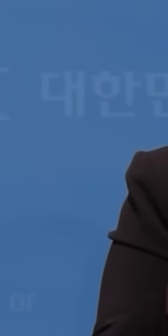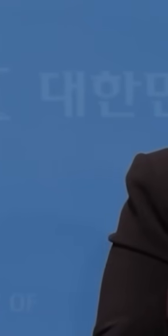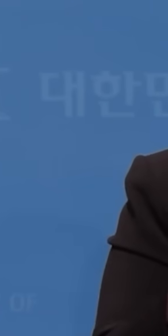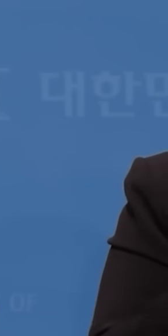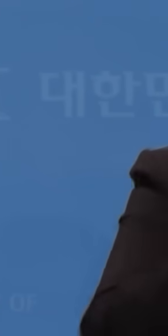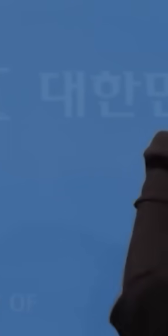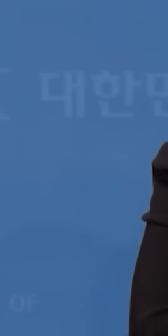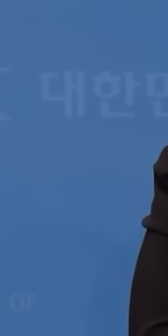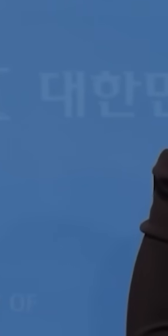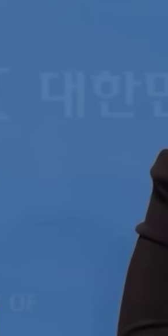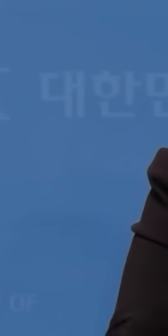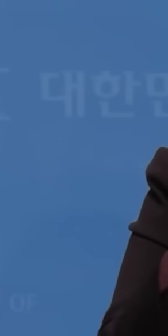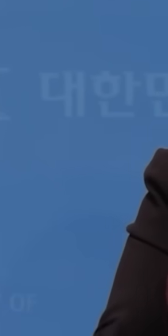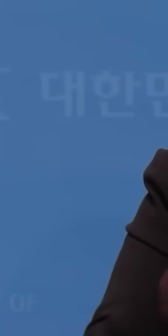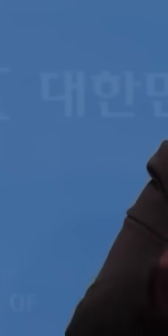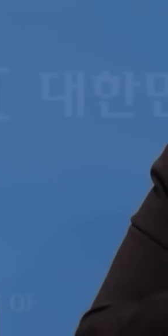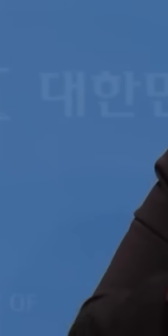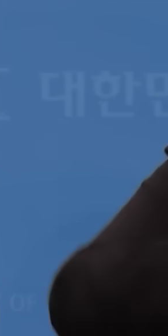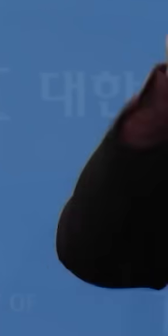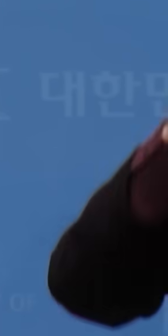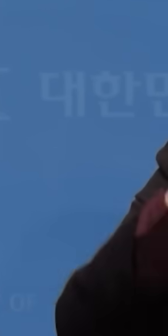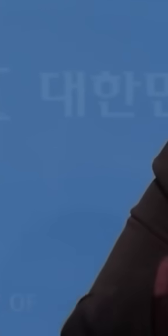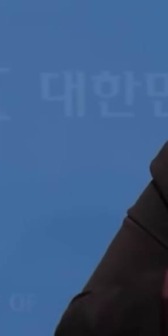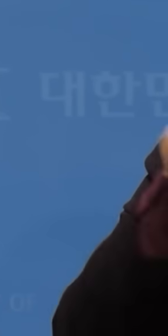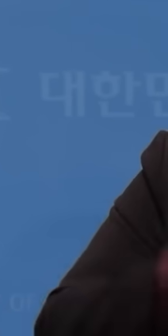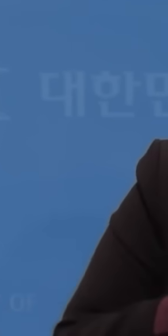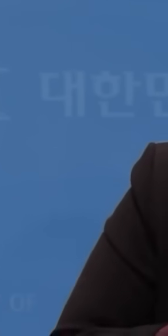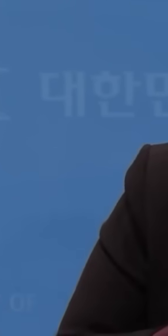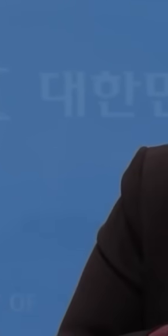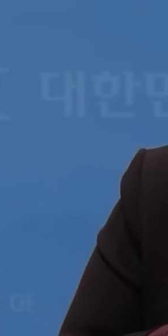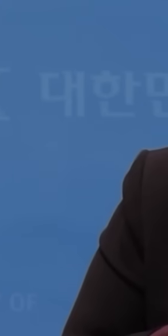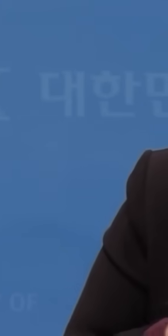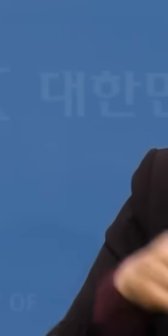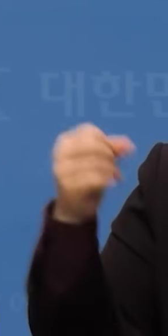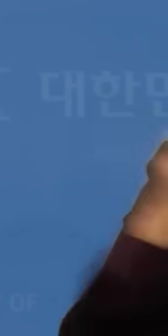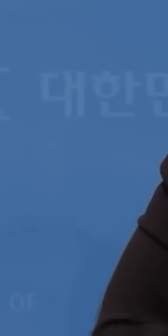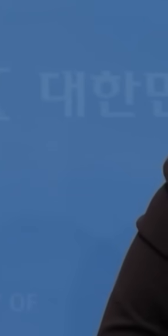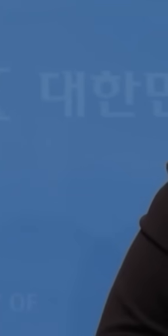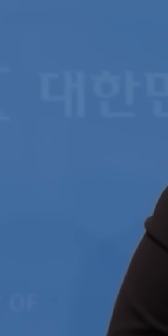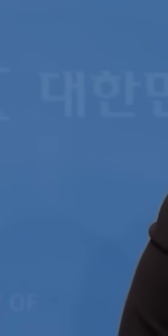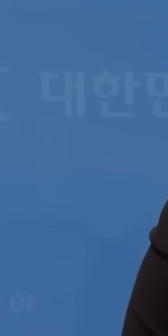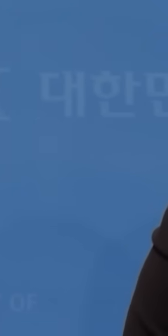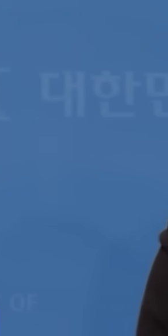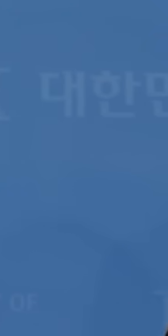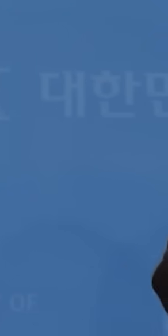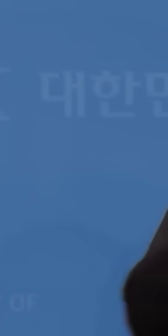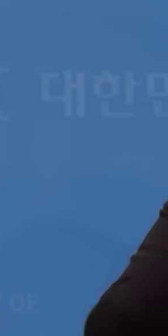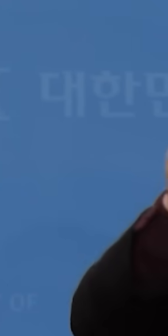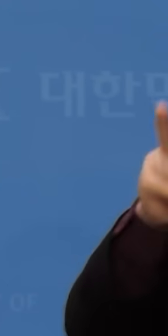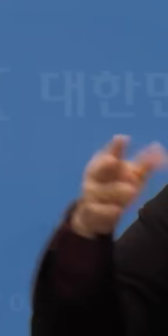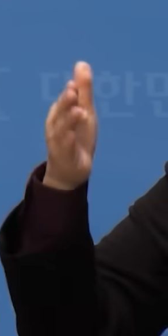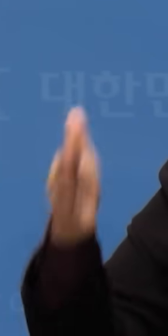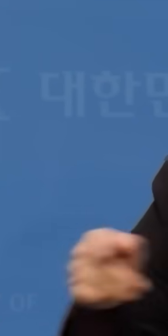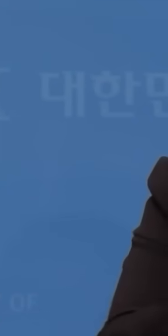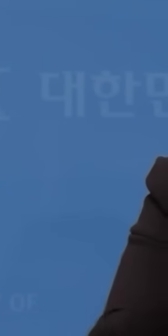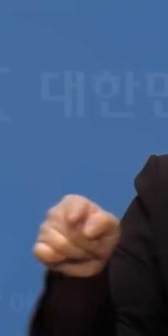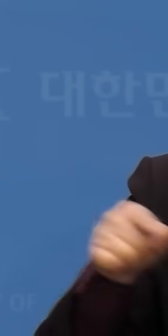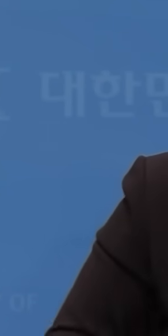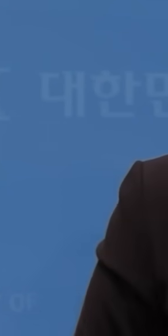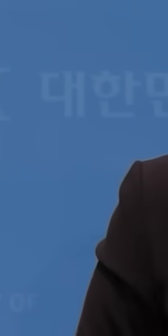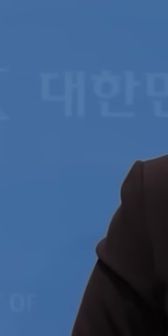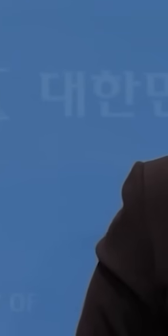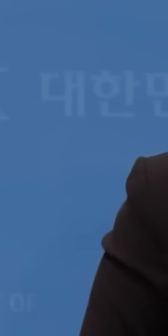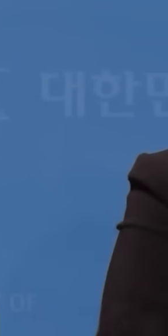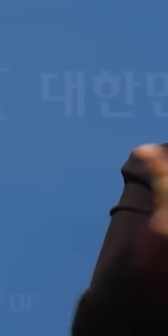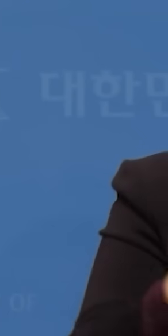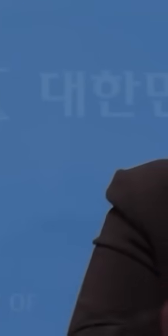속고 또 뽑고 또 후회하고 그렇게 22대까지 왔습니다. 여러분,